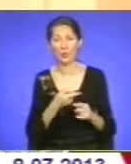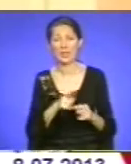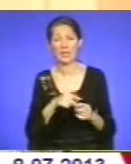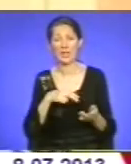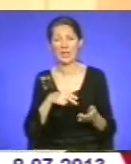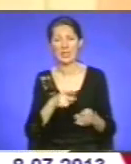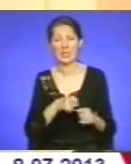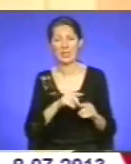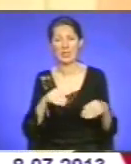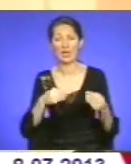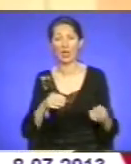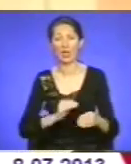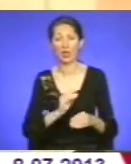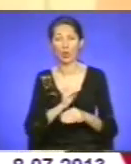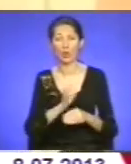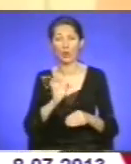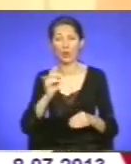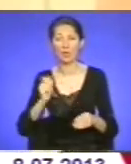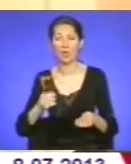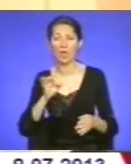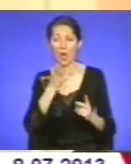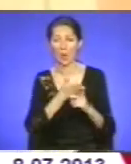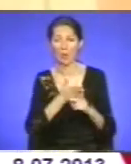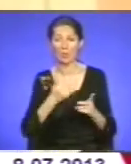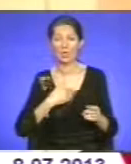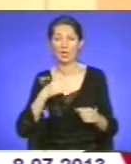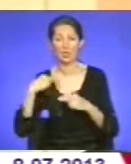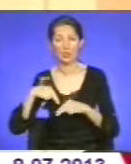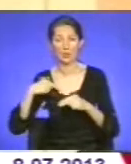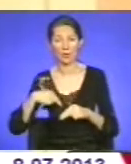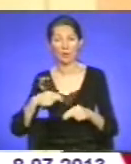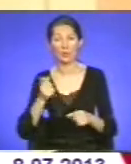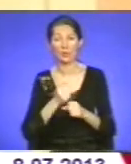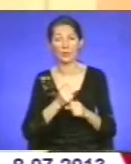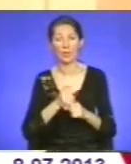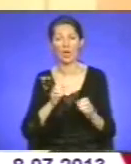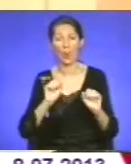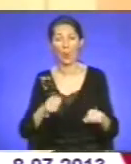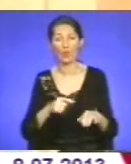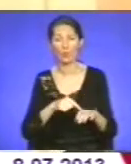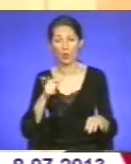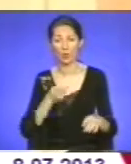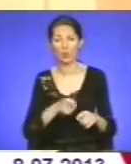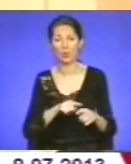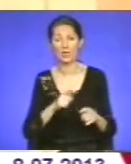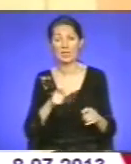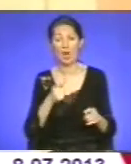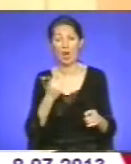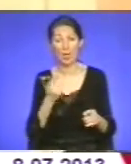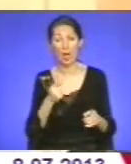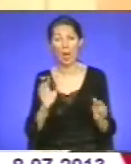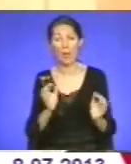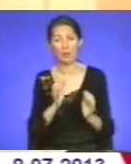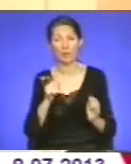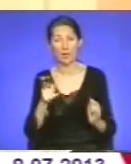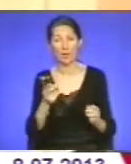це надання додаткових соціальних пільг нашим працівникам. Крім того, працівники комунальних не зможуть відчути, що це ще одне піклування про них. Вони, крім заробітної плати і премії,